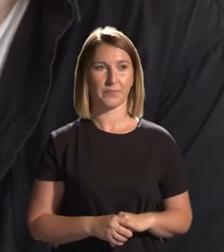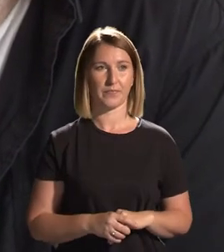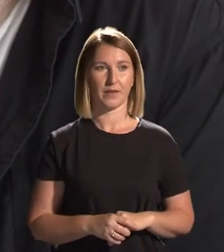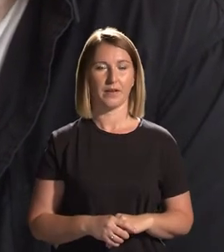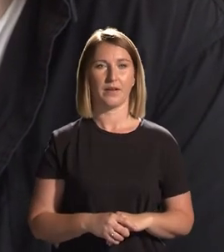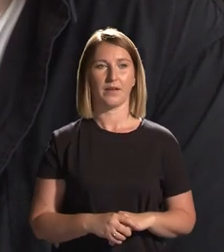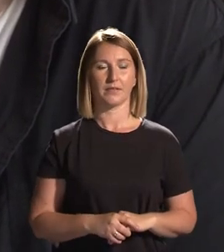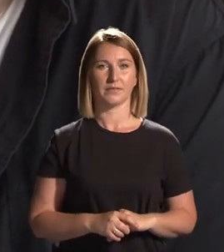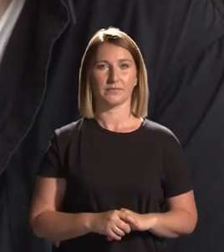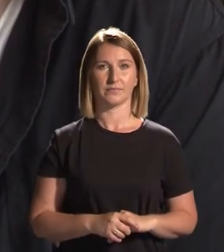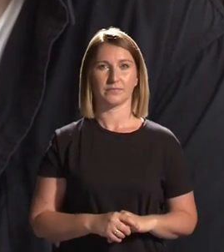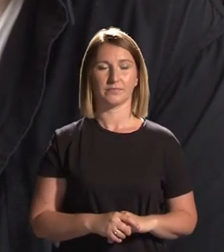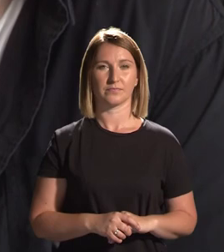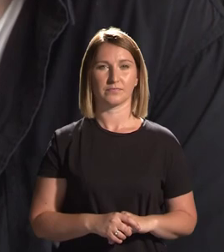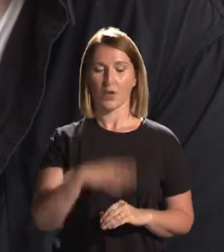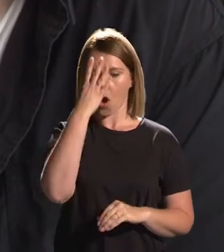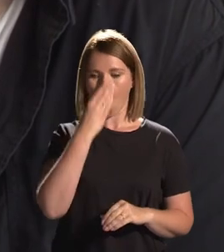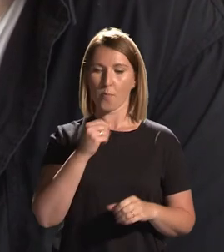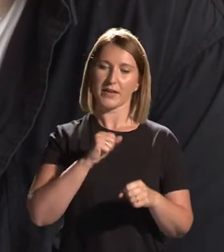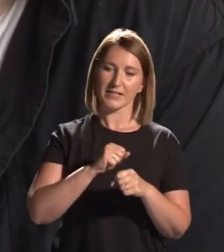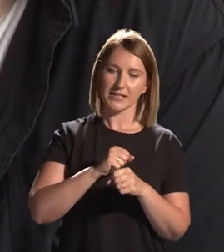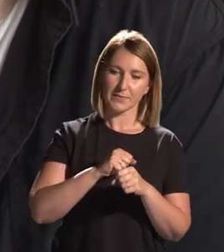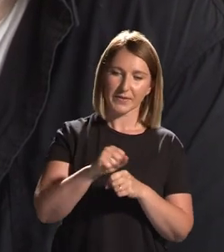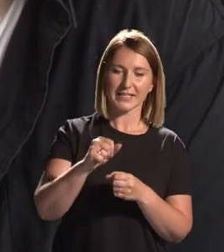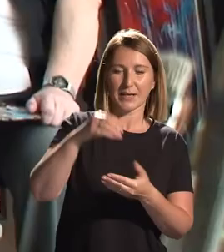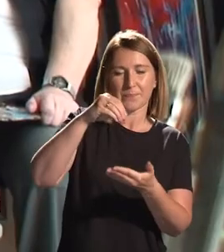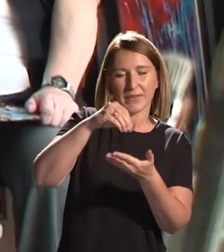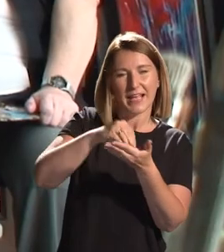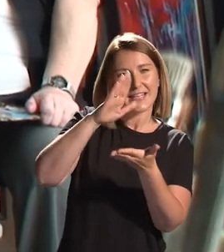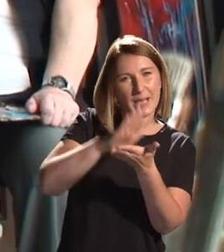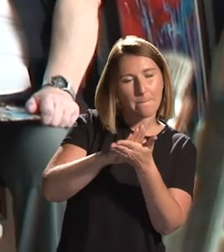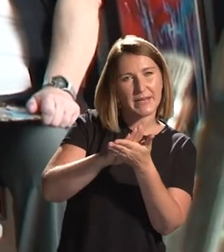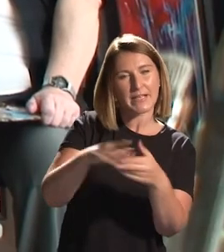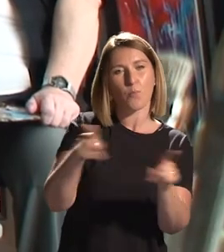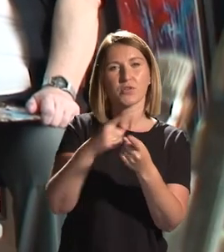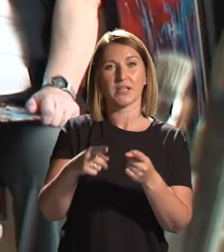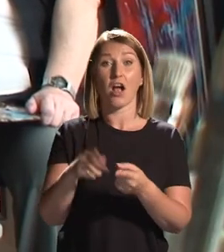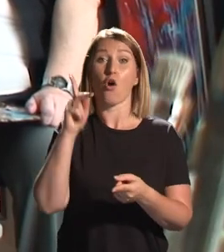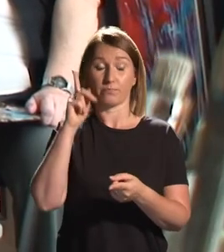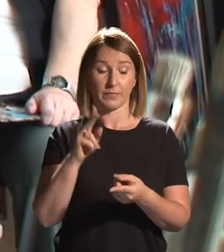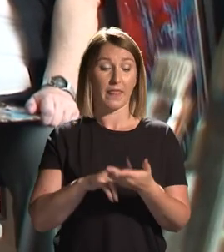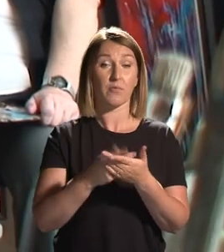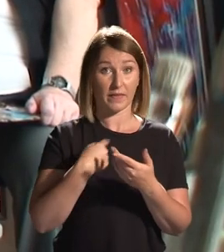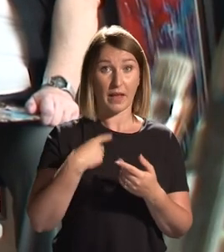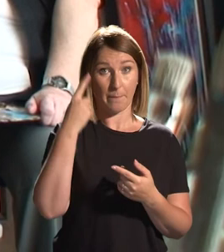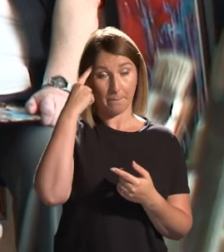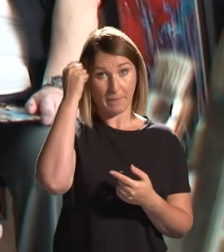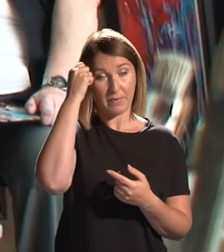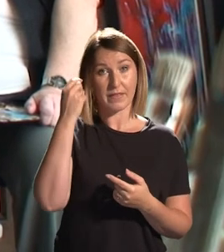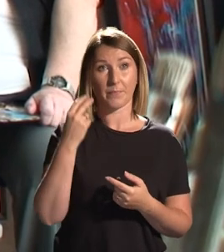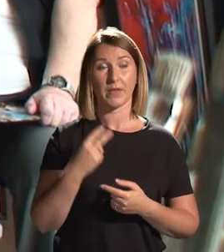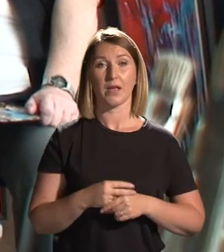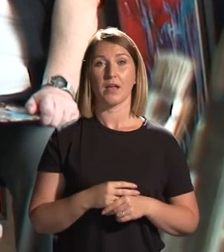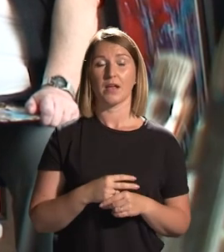powiedzmy, że obraz jest zapisem tej muzyki też w końcu w tym czasie. No, na przykład ja widziałem też w